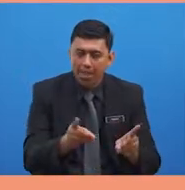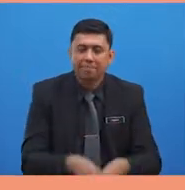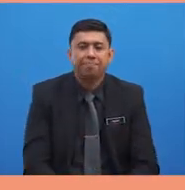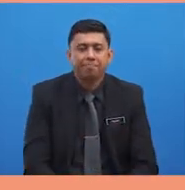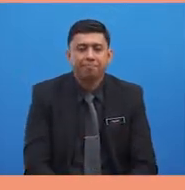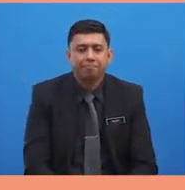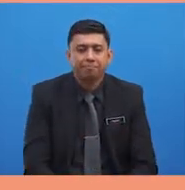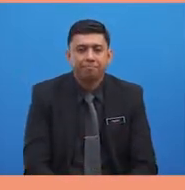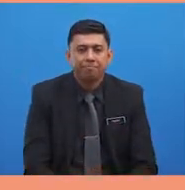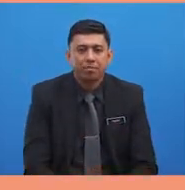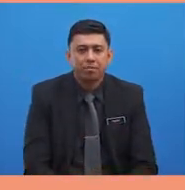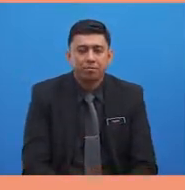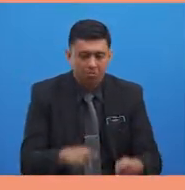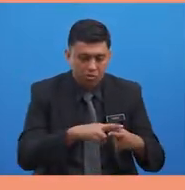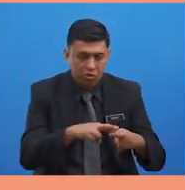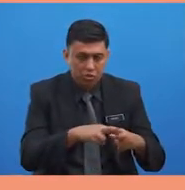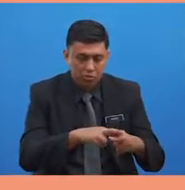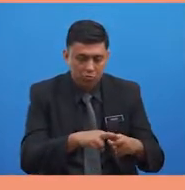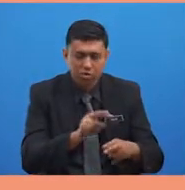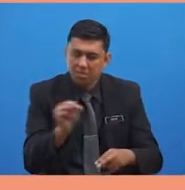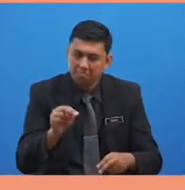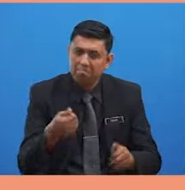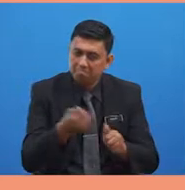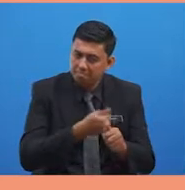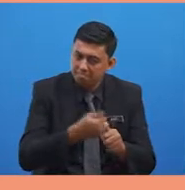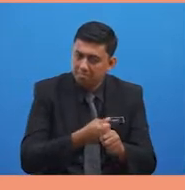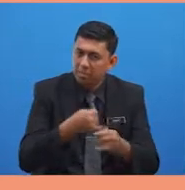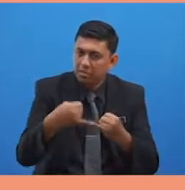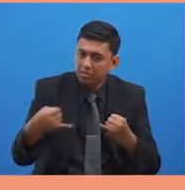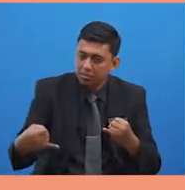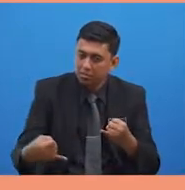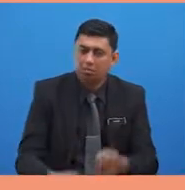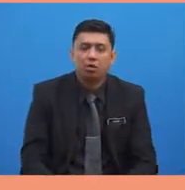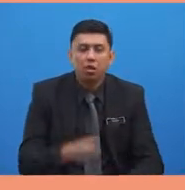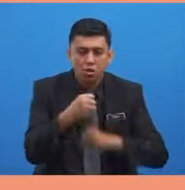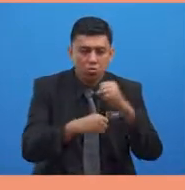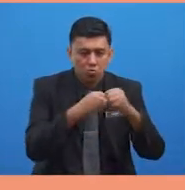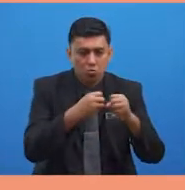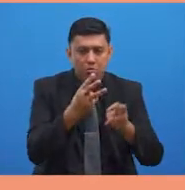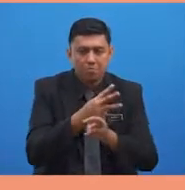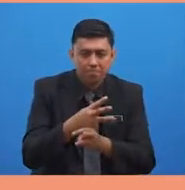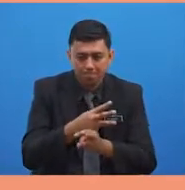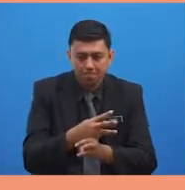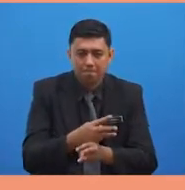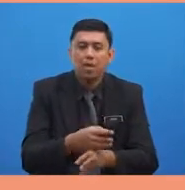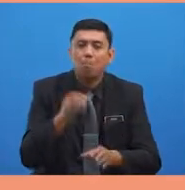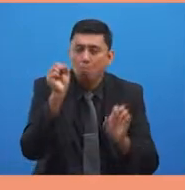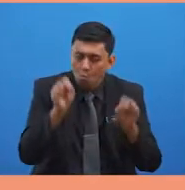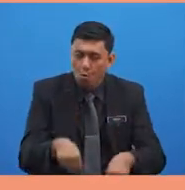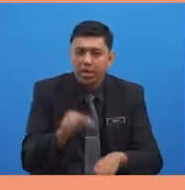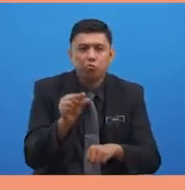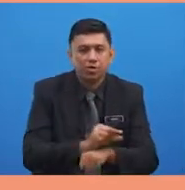Berikut adalah rumusan bagi setiap jenis struktur kawalan yang boleh digunakan.